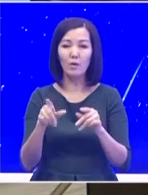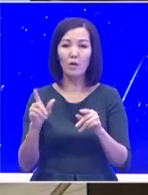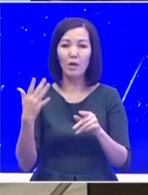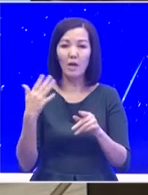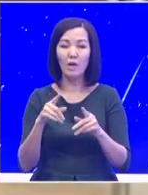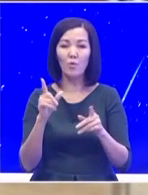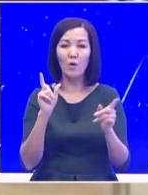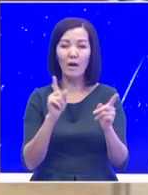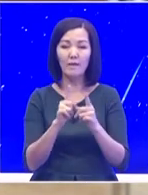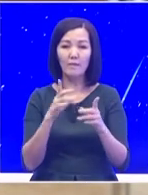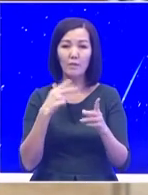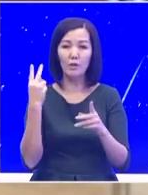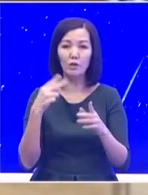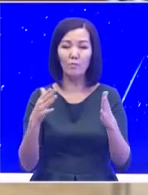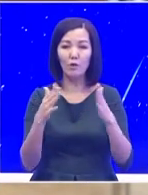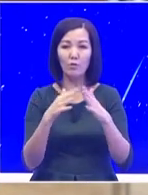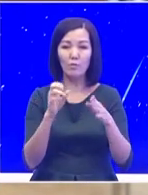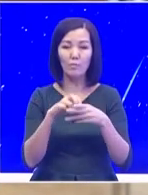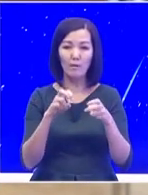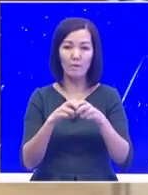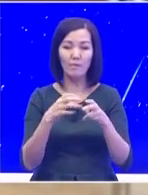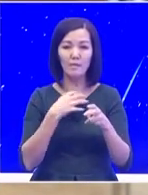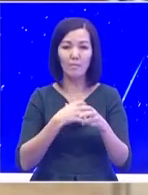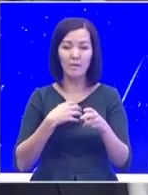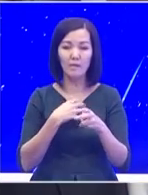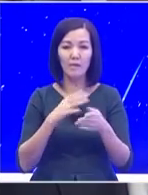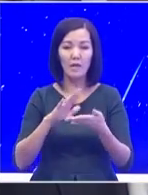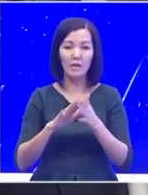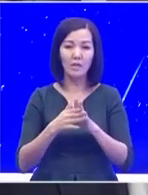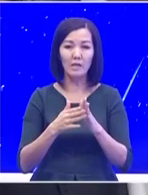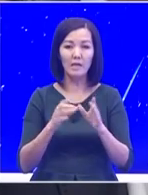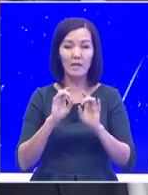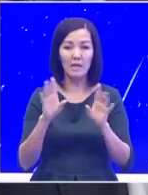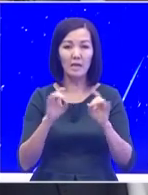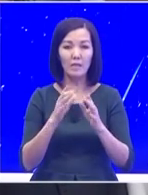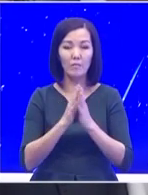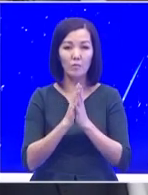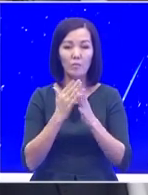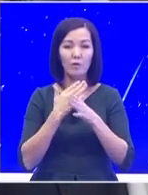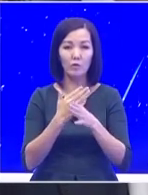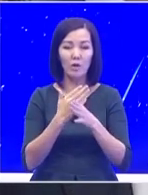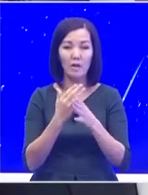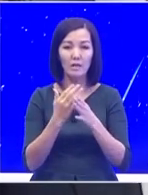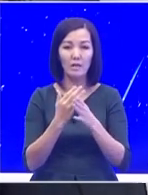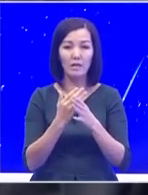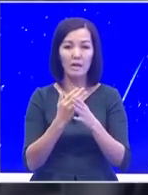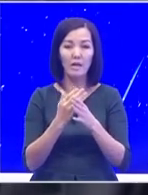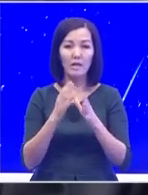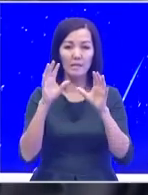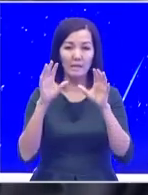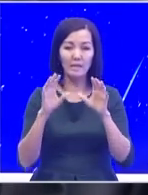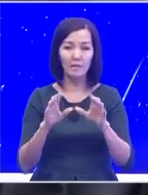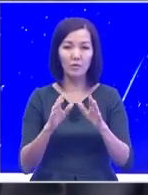келді. 20-ға жуығын баспана мәселесі қатты мазалайды. Жағдайын айтып, әкімге жүгінгендерге Амандық Баталов заңды